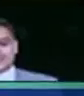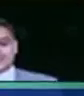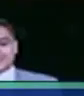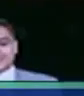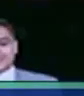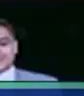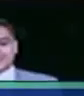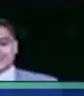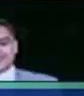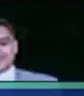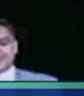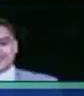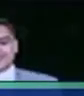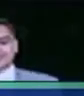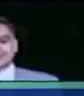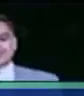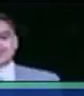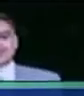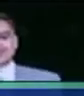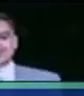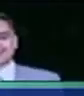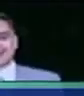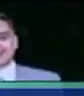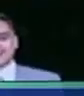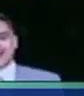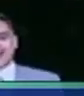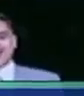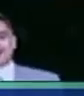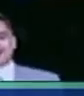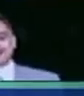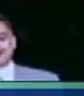ازيك يا سيادة الرئيس؟ اهلا وسهلا. في يا سيادة الرئيس؟